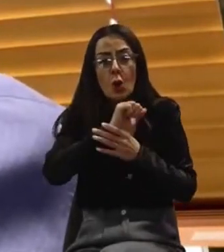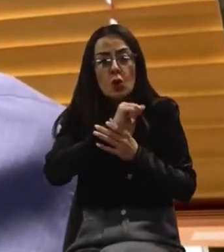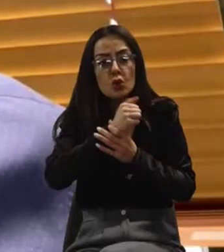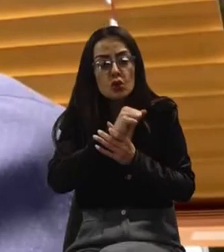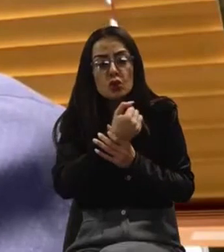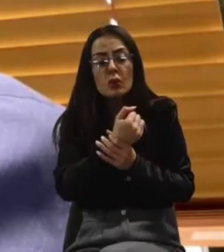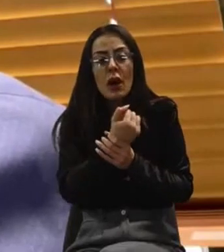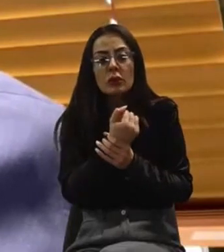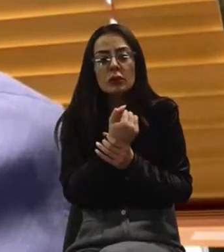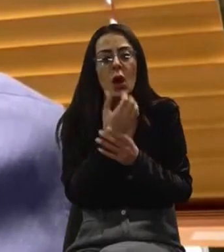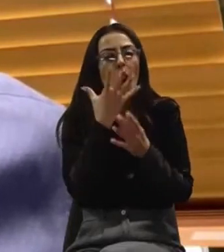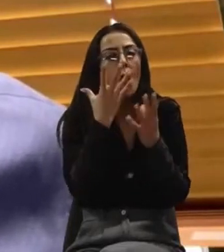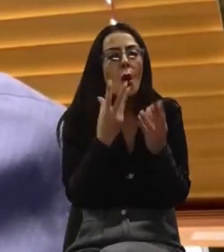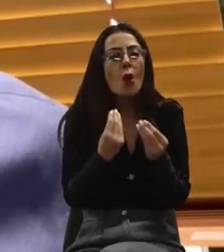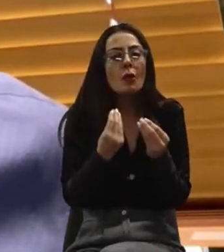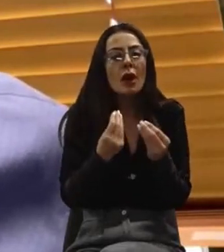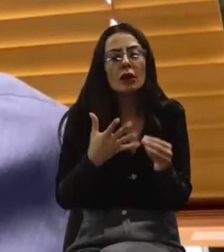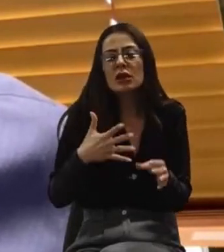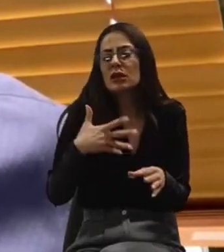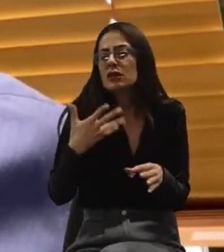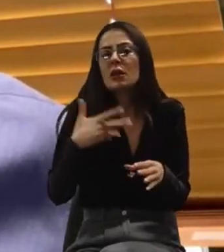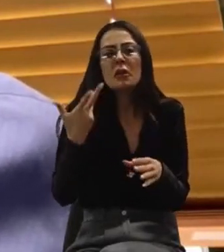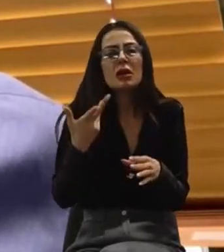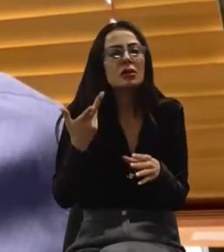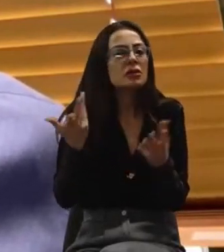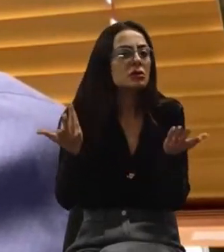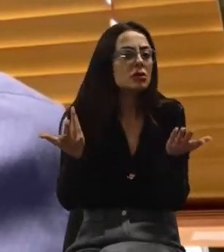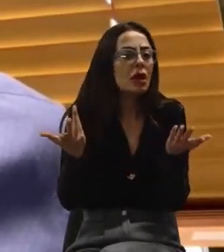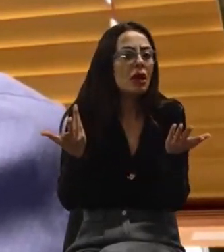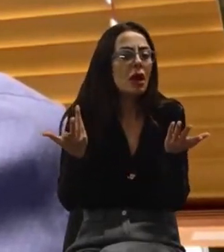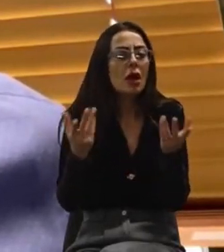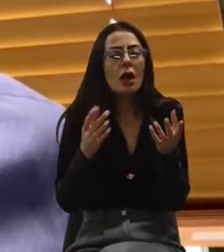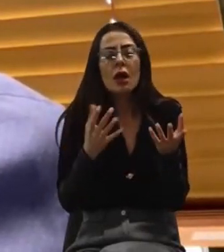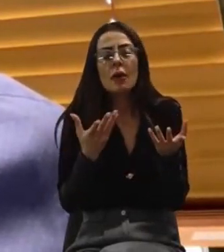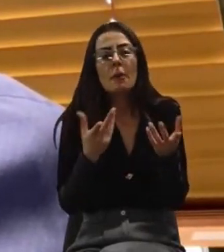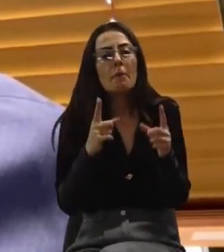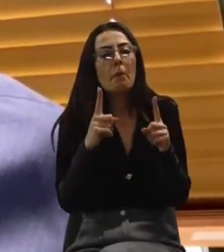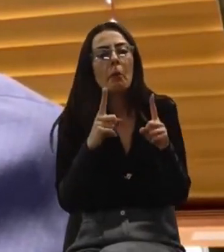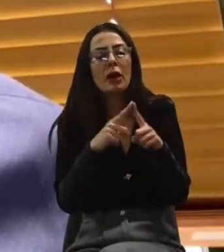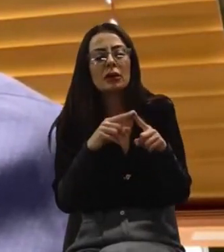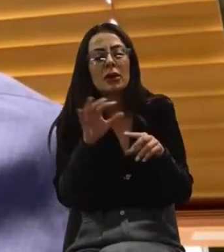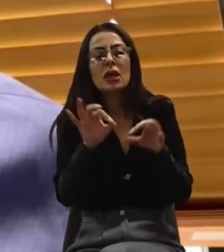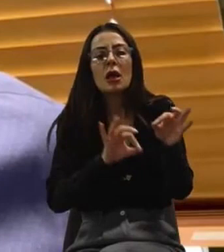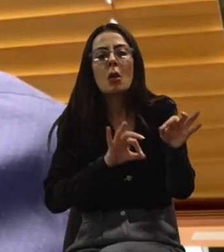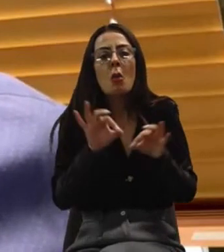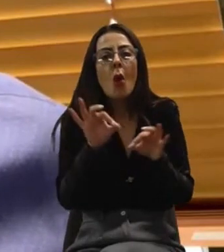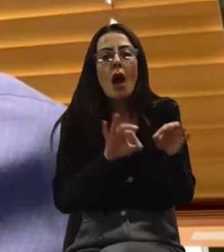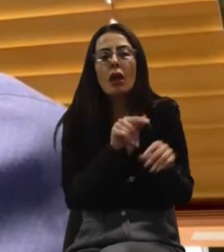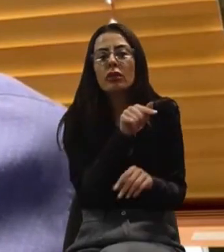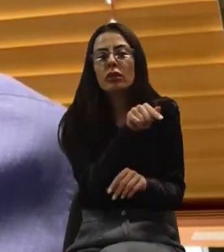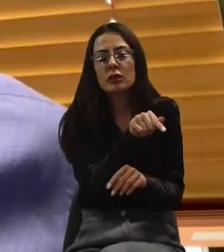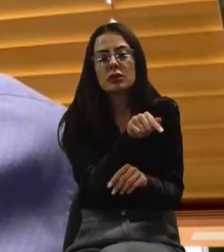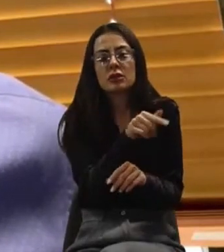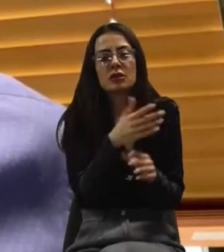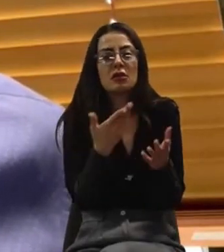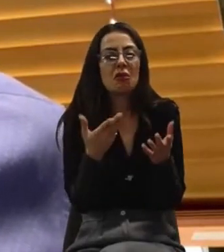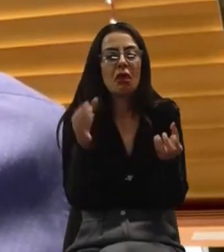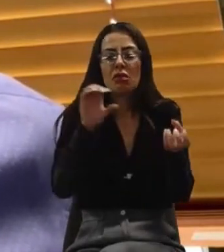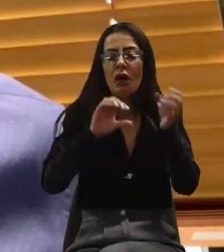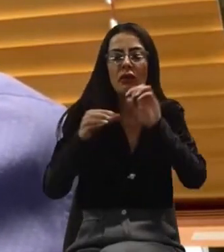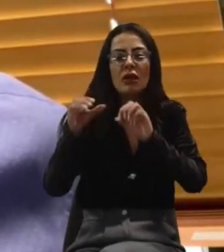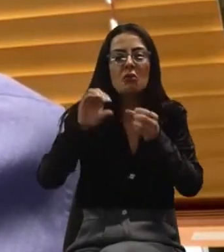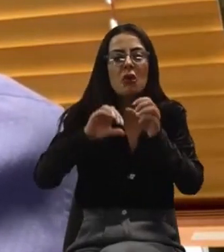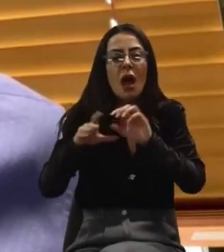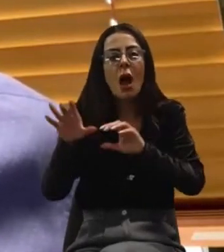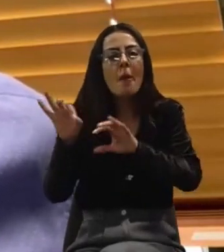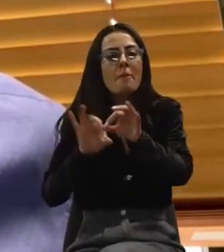sürece birbirlerini yaptığı işi yapabiliyorlar ya böyle bırakman istediğim matematik mühendisinden matematik mühendisi bir kimya mühendisinin